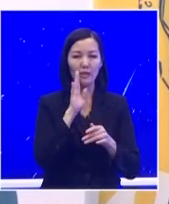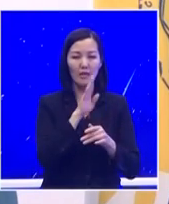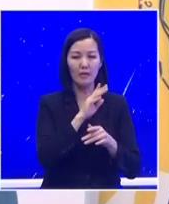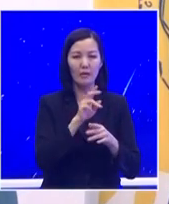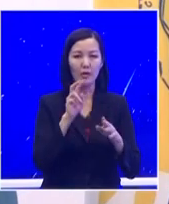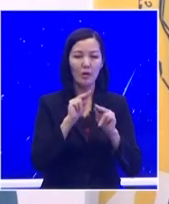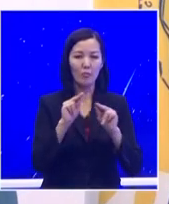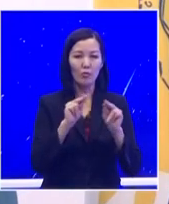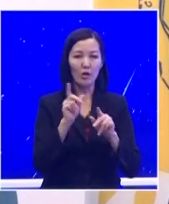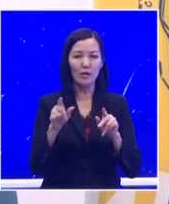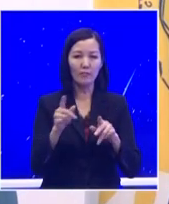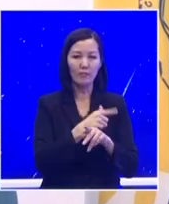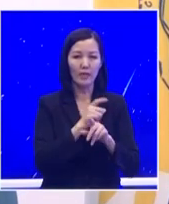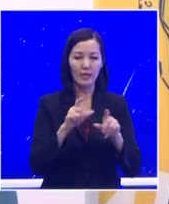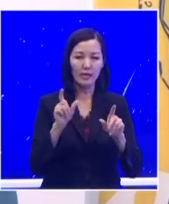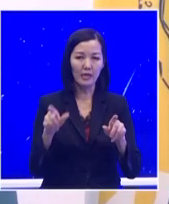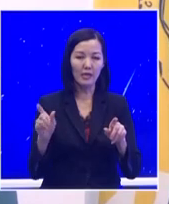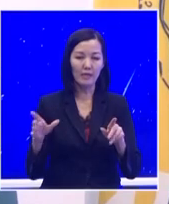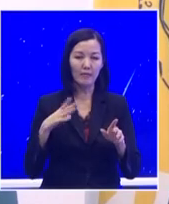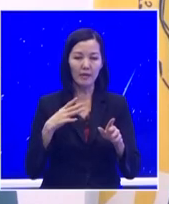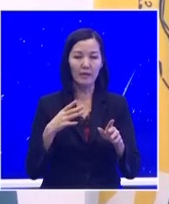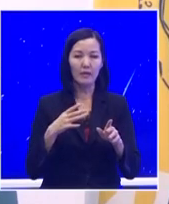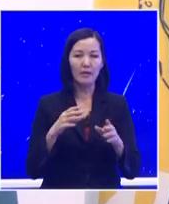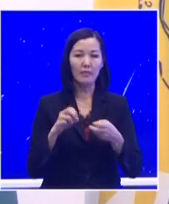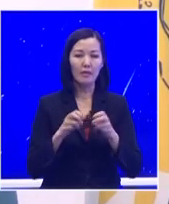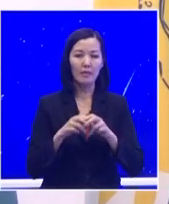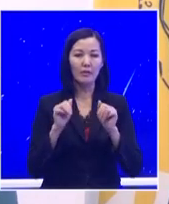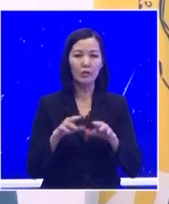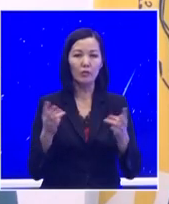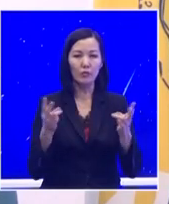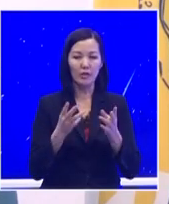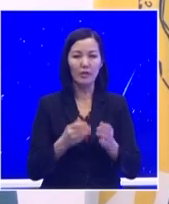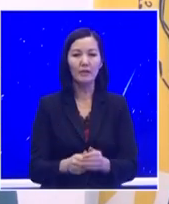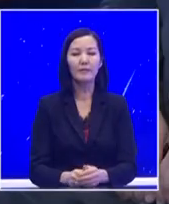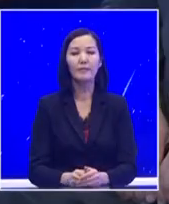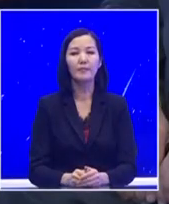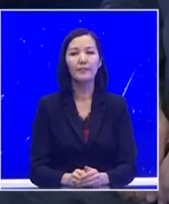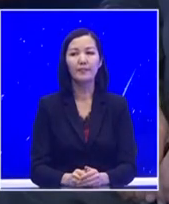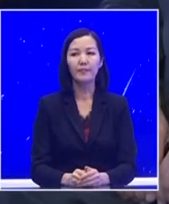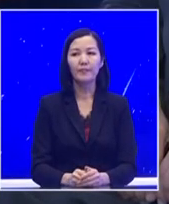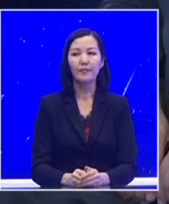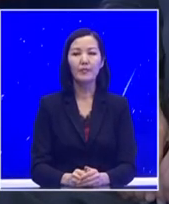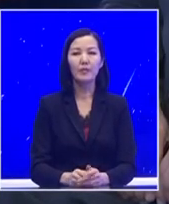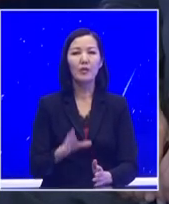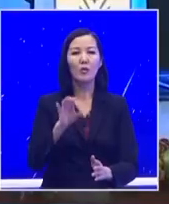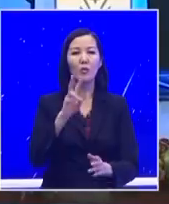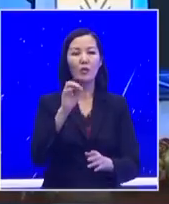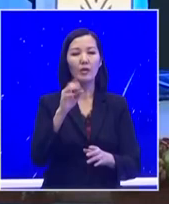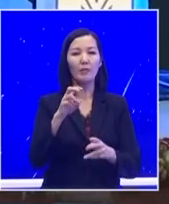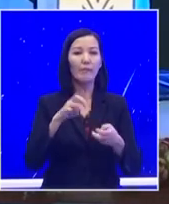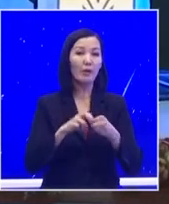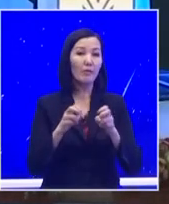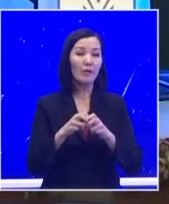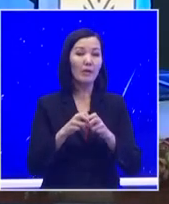бар, дәрігерлер бар. Мәселесін шешуге бұл бағытта жұмыс атқарамыз. Бақтияр Өнербаев проблемаларды